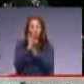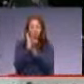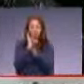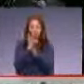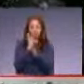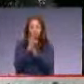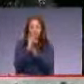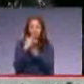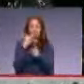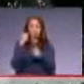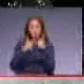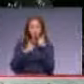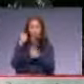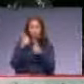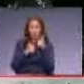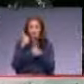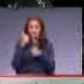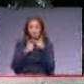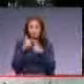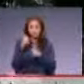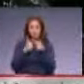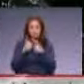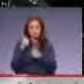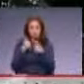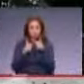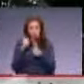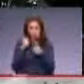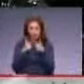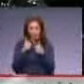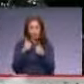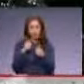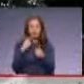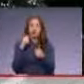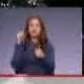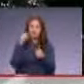لا، مع ناديه هو كان في وقيعه على طول.